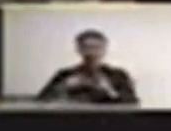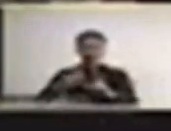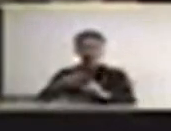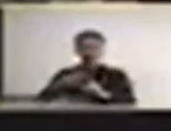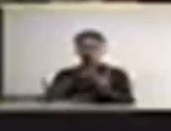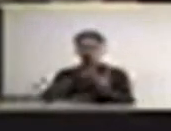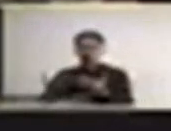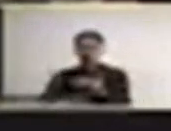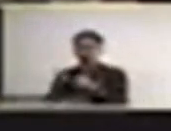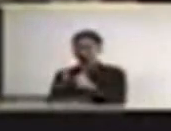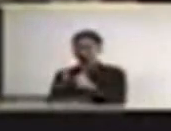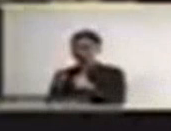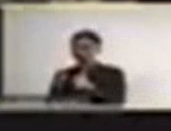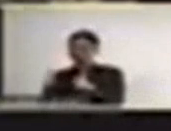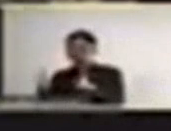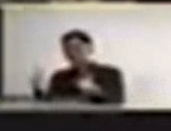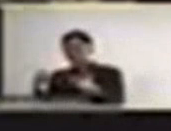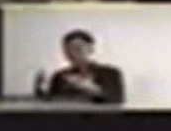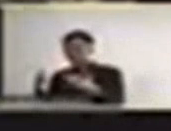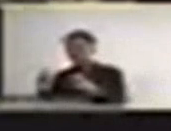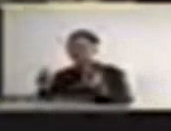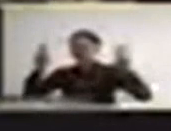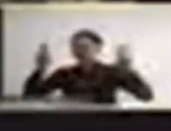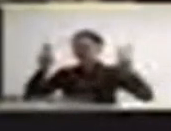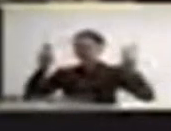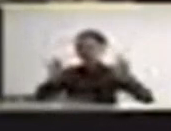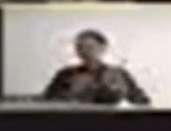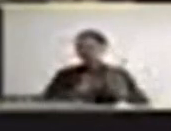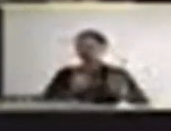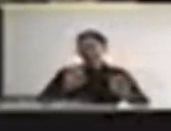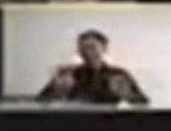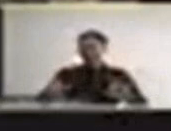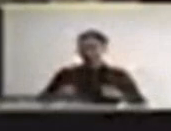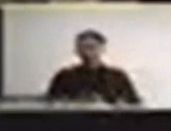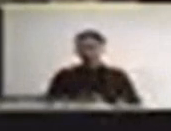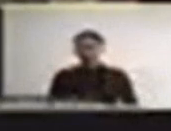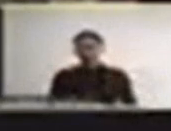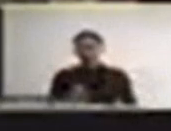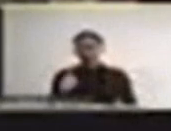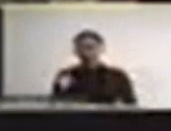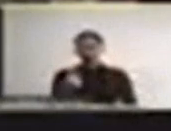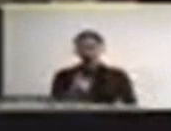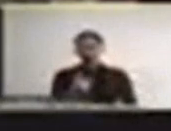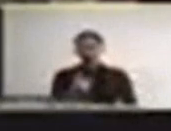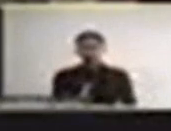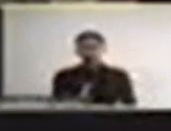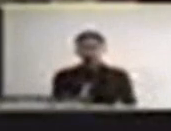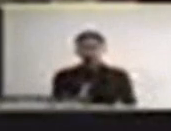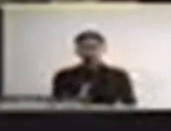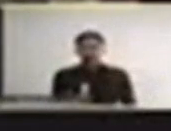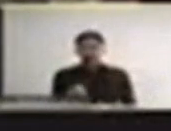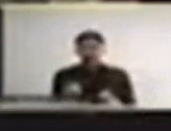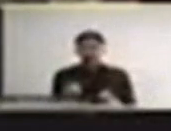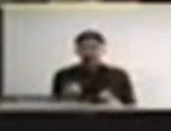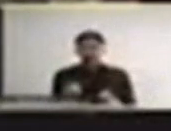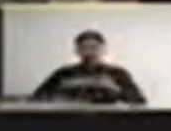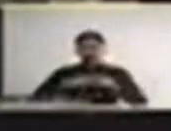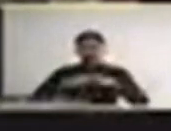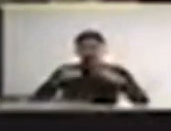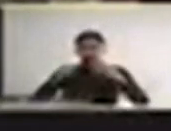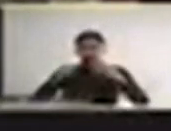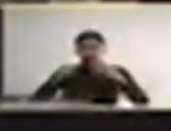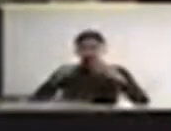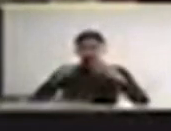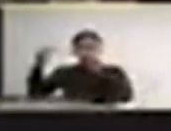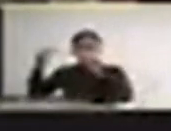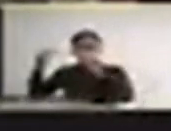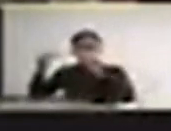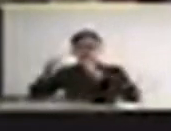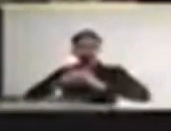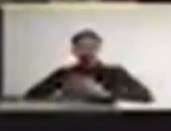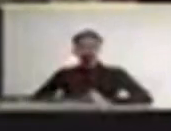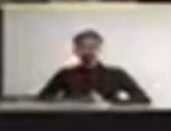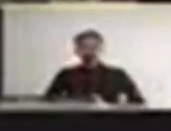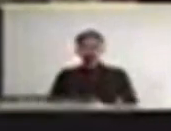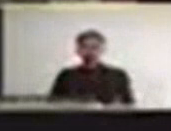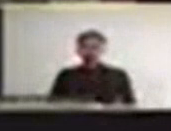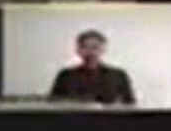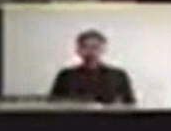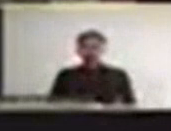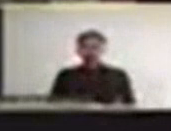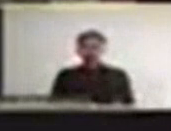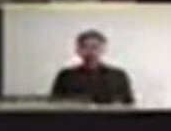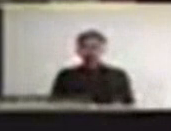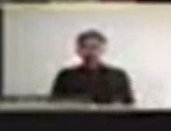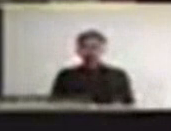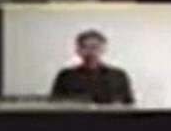istilahnya bisa macam-macam, maka kita bisa memprediksi akan terjadi lonjakan kasus. Itu yang terjadi di banyak negara. Maka seberapa